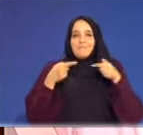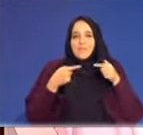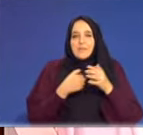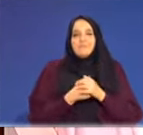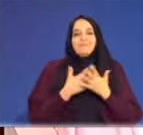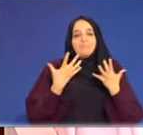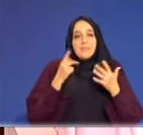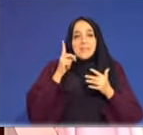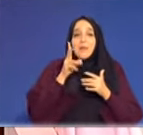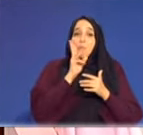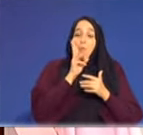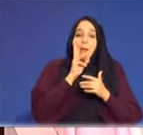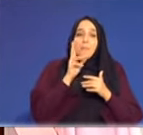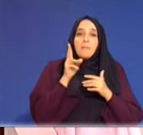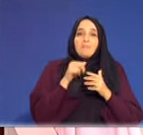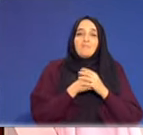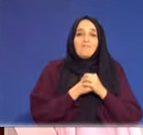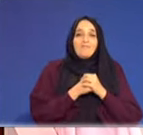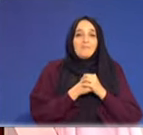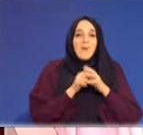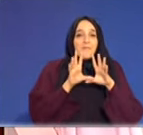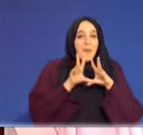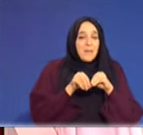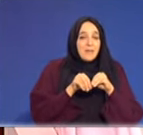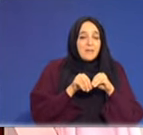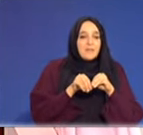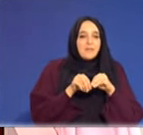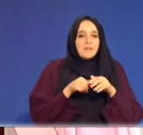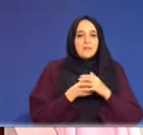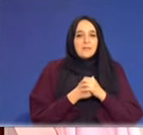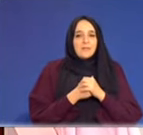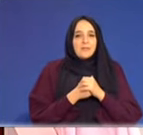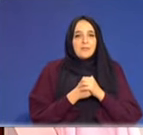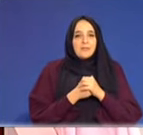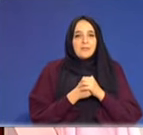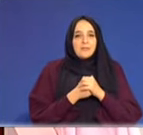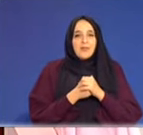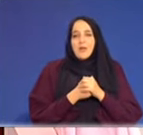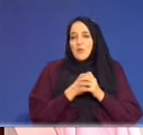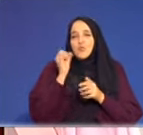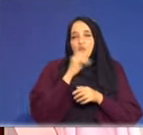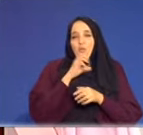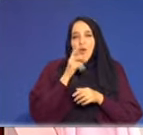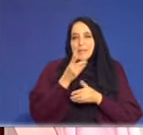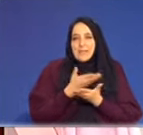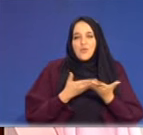هذا اللي يحصل بين زوجك وبين وليدك نعم وصل ويحدث إلى كثيرا غاية دكتور